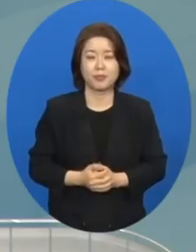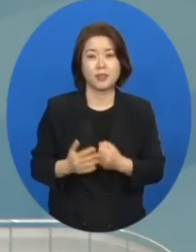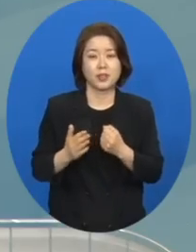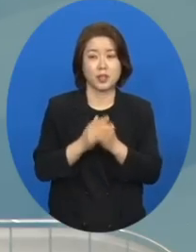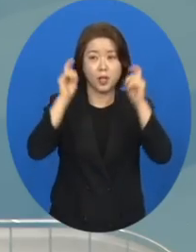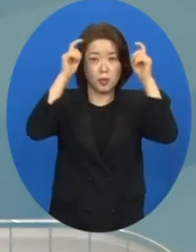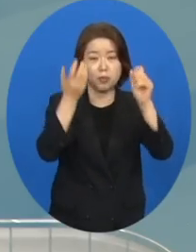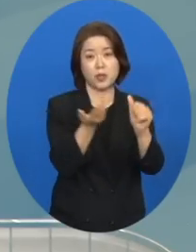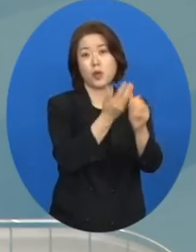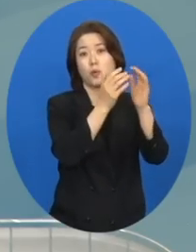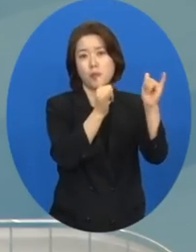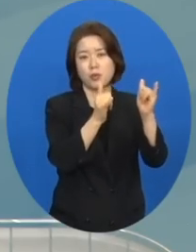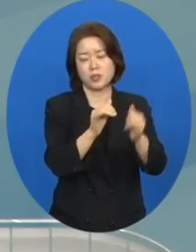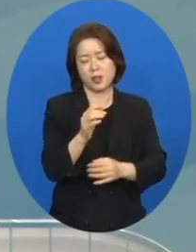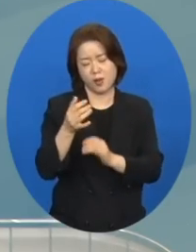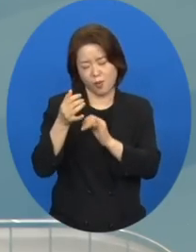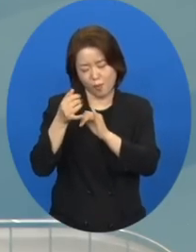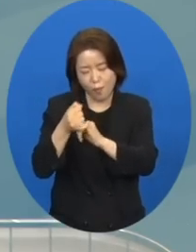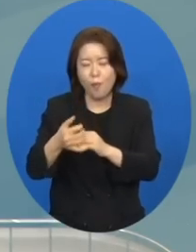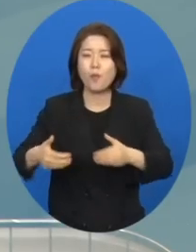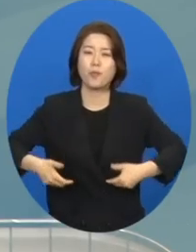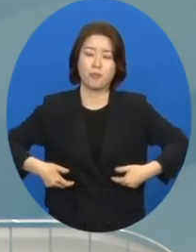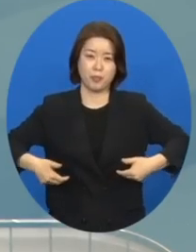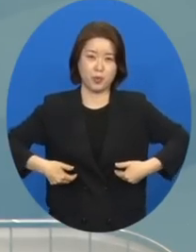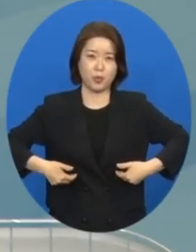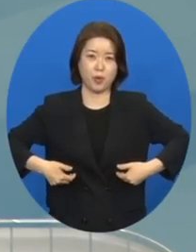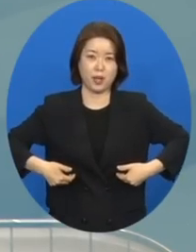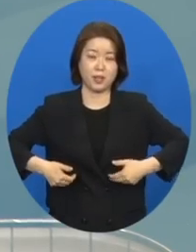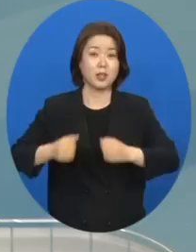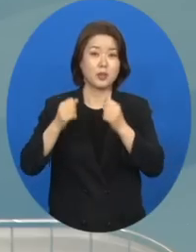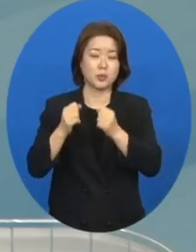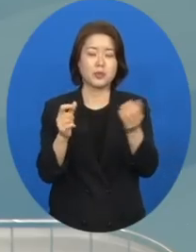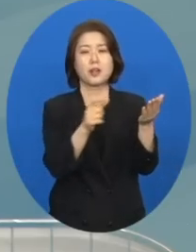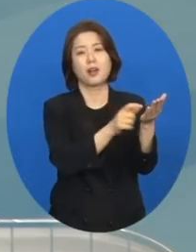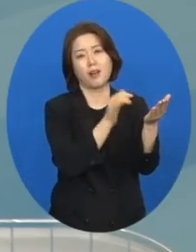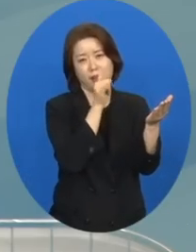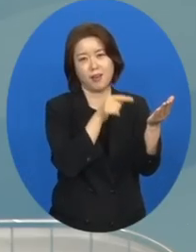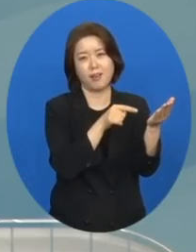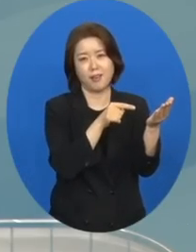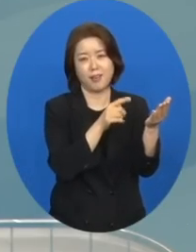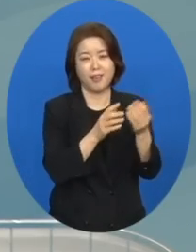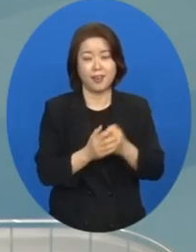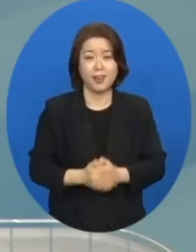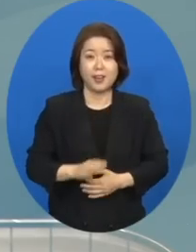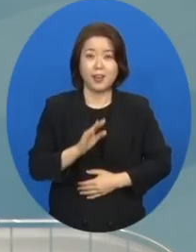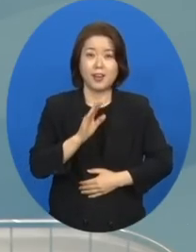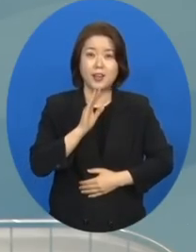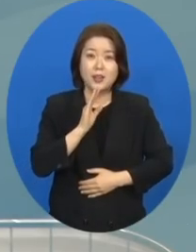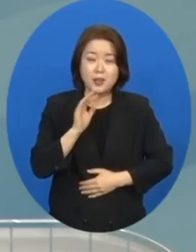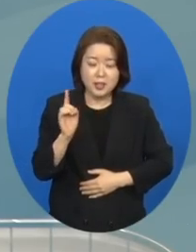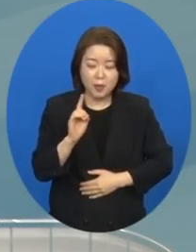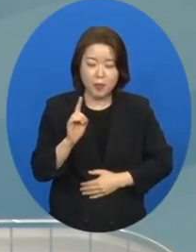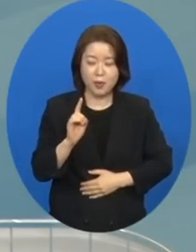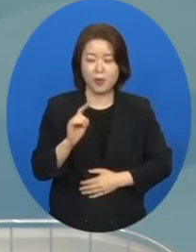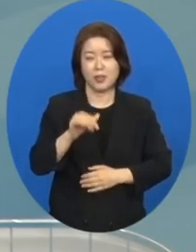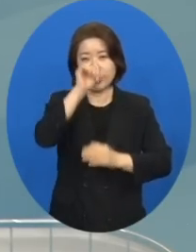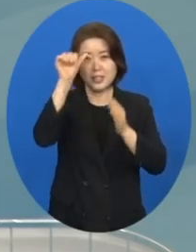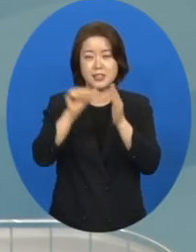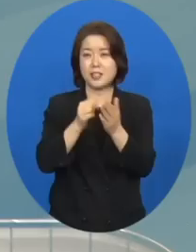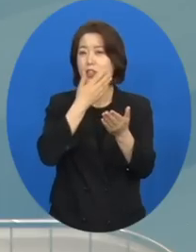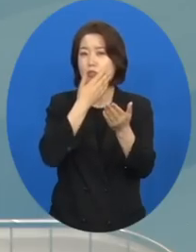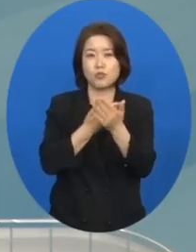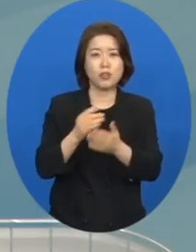절대적으로 필요한 존재라는 것을 말씀하는 거야 결국에는 우리의 인생에 가장 중요한 것은 무엇이냐면